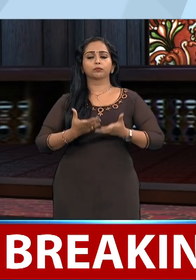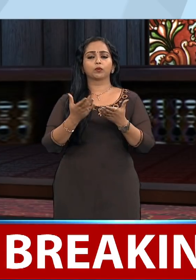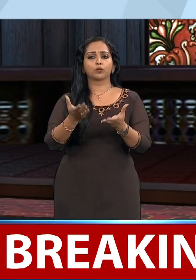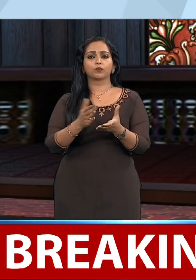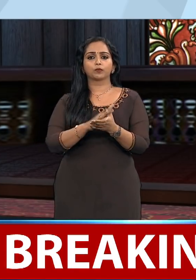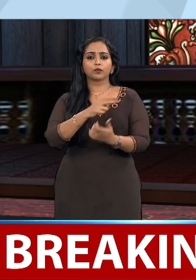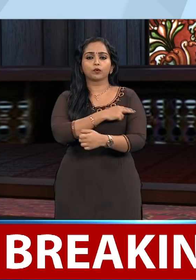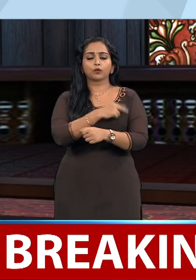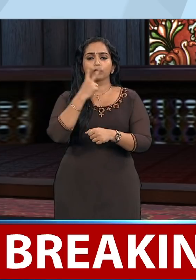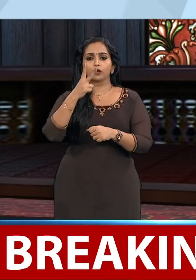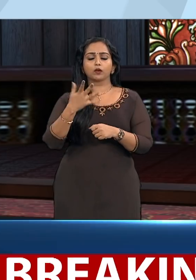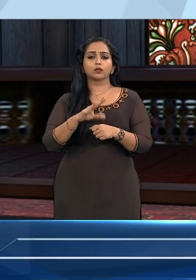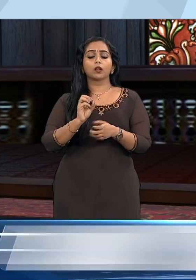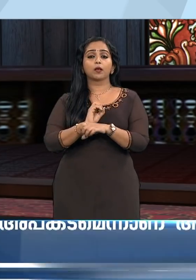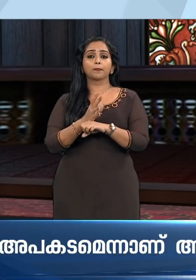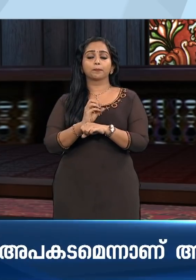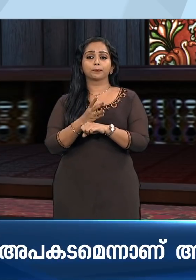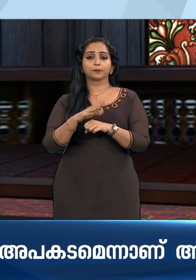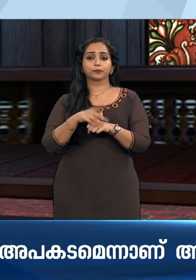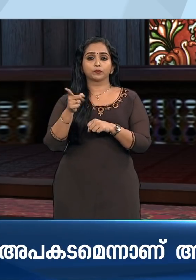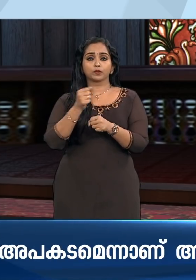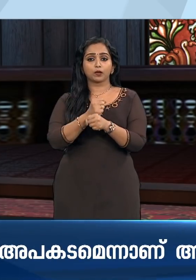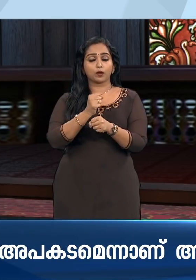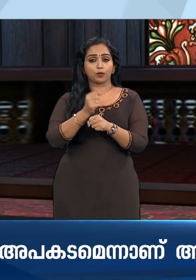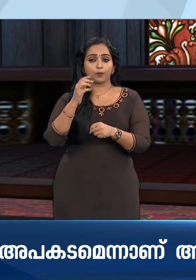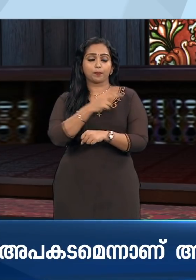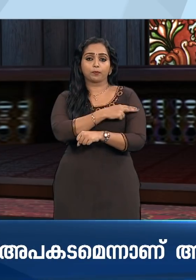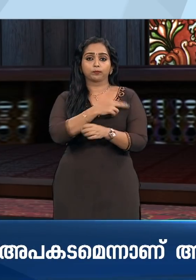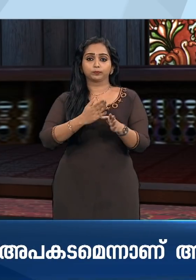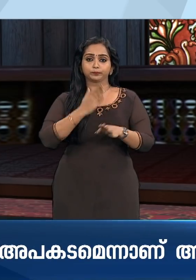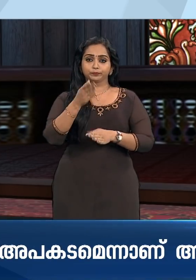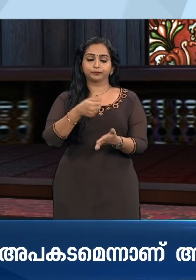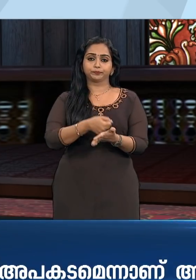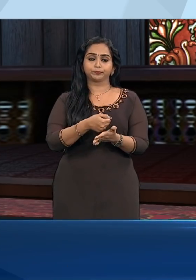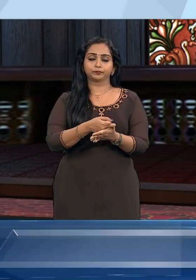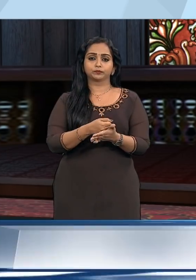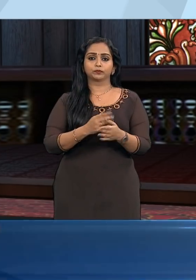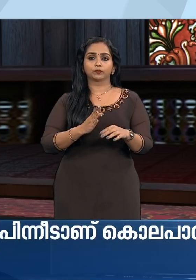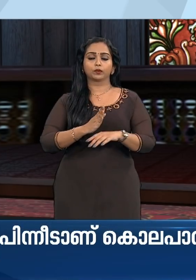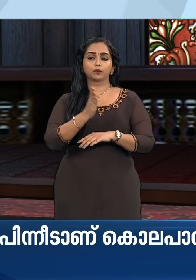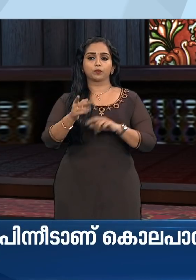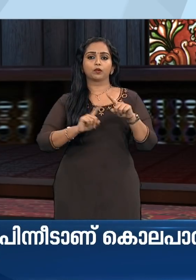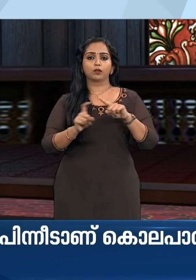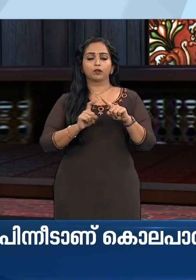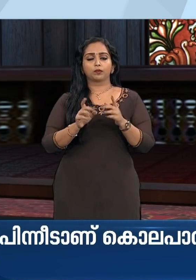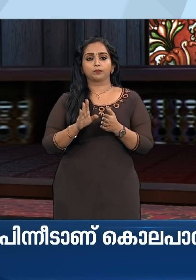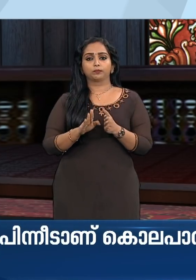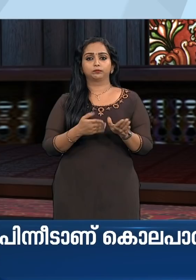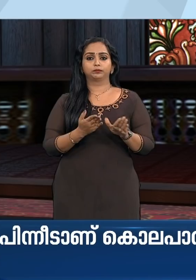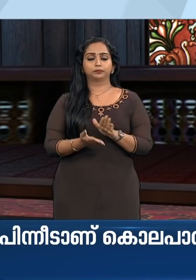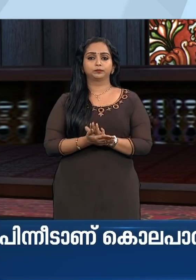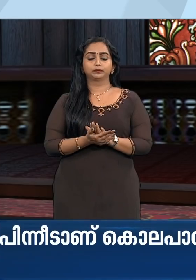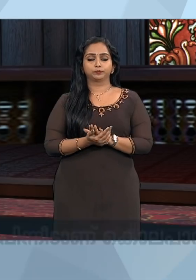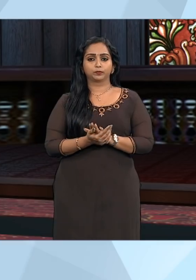കാണിച്ചില്ല, നേരെ ആംബുലൻസിൽ തന്നെ അവിടെ നിന്ന് കയറ്റി നേരെ ജില്ലാ ആശുപത്രിയിൽ കൊണ്ടുപോയി എത്തിച്ചു. അപ്പോൾ പോണ വഴിക്ക് സംഭവം ഒരു കൂട്ടുപാത എത്തി.